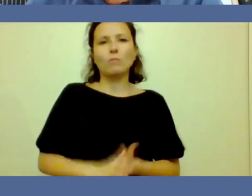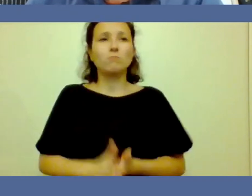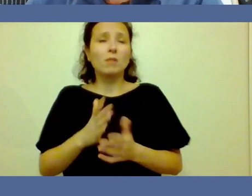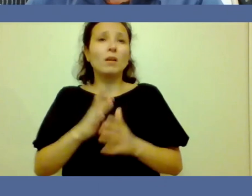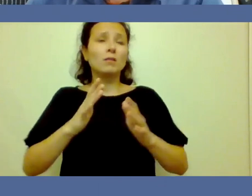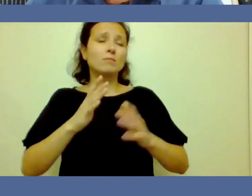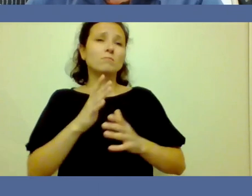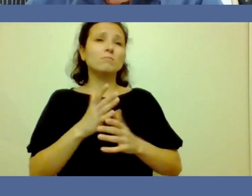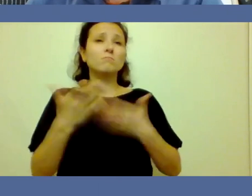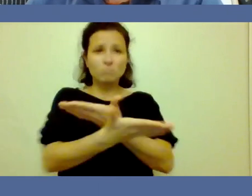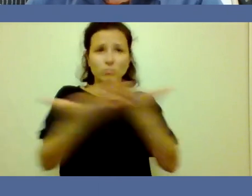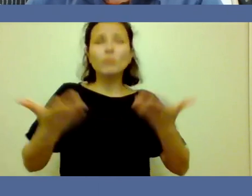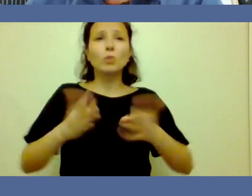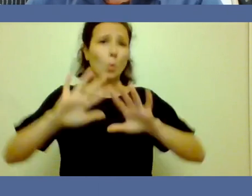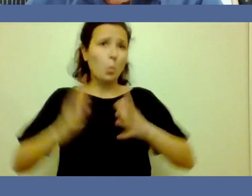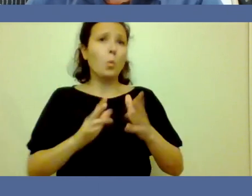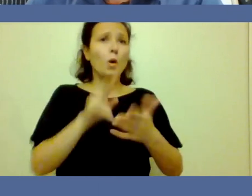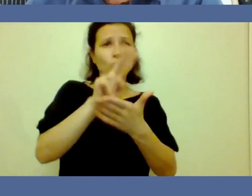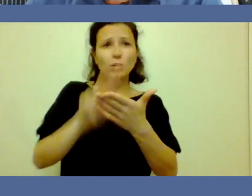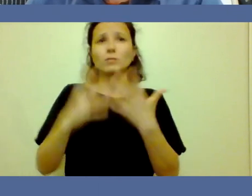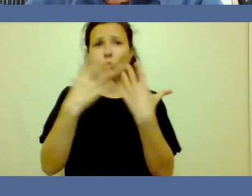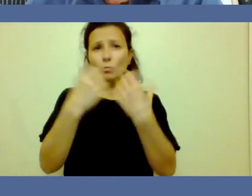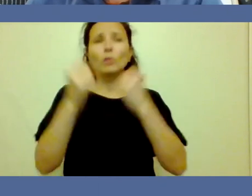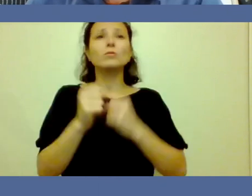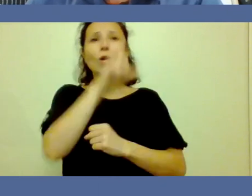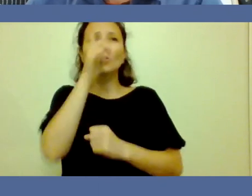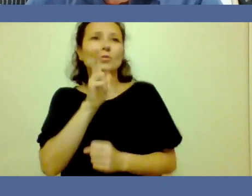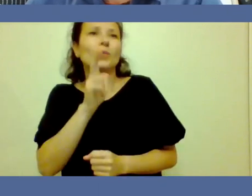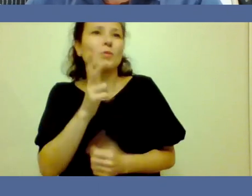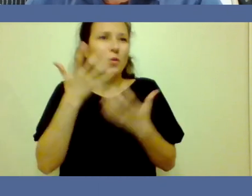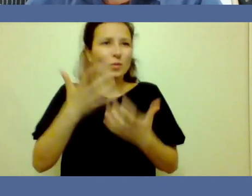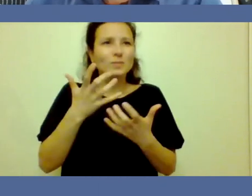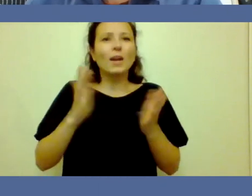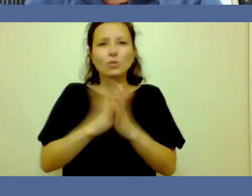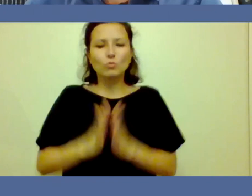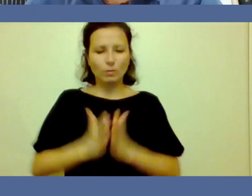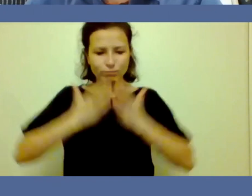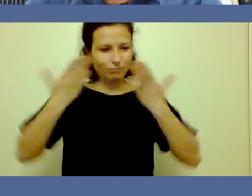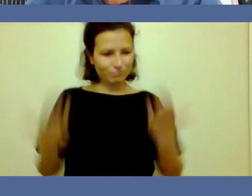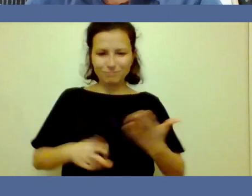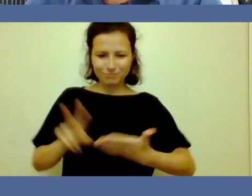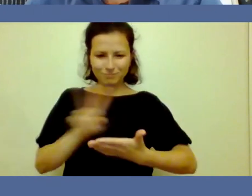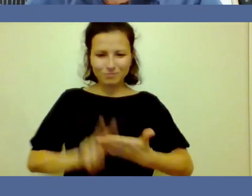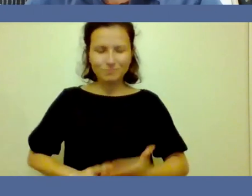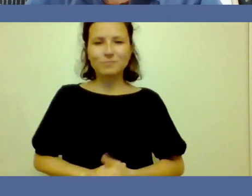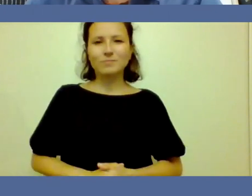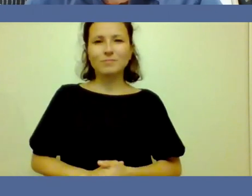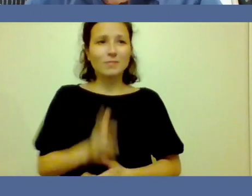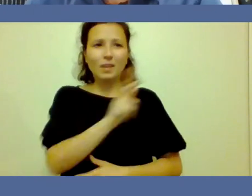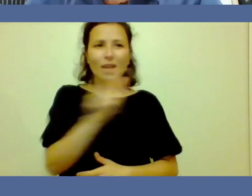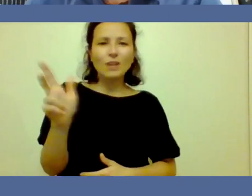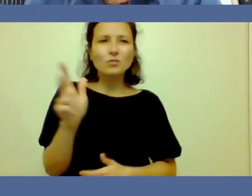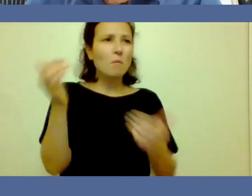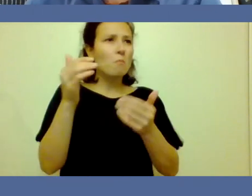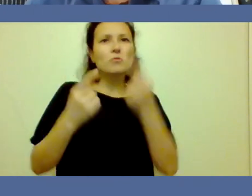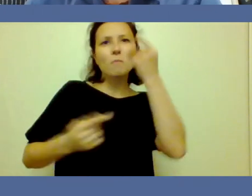czytelnikach, czyli odbiorcach, ludziach, którzy mają ochotę zajrzeć do mojej książki. I każdy z nich może myśleć